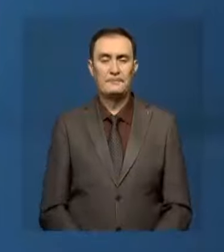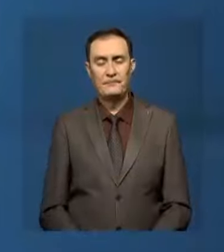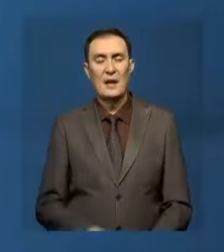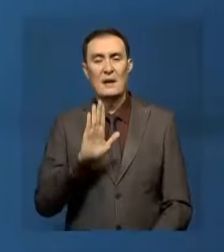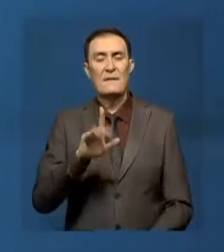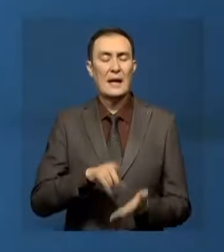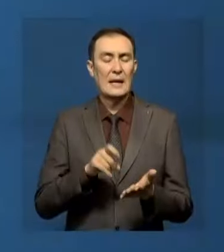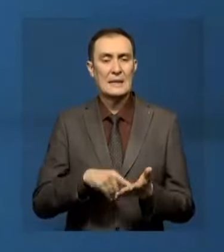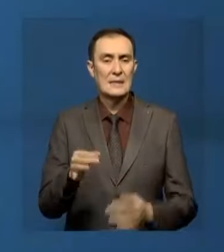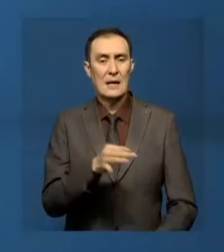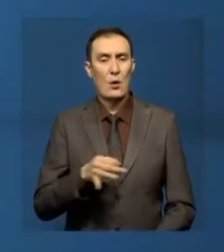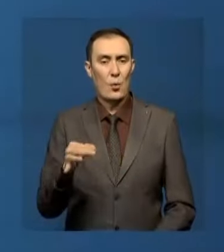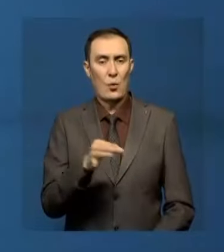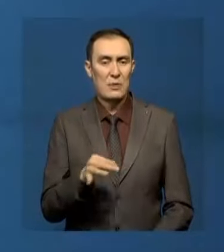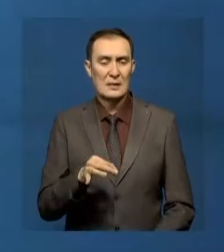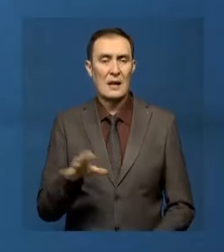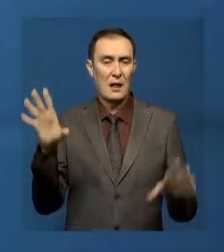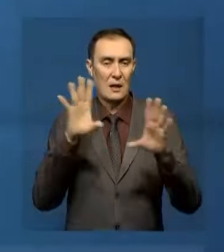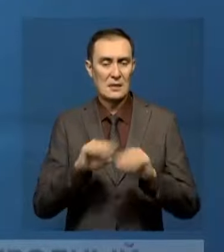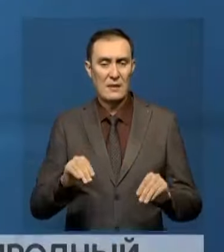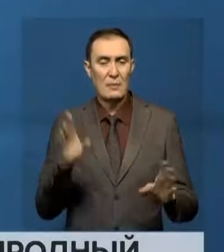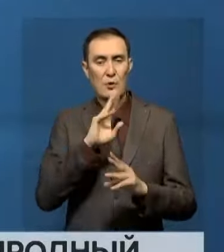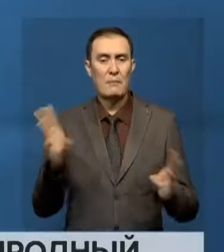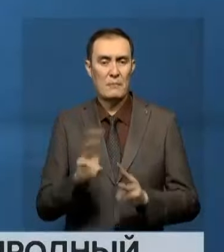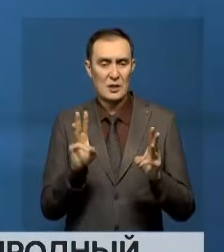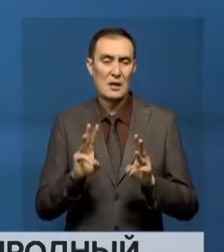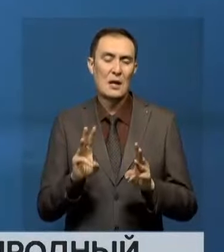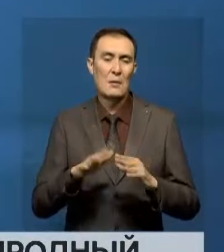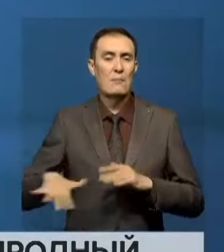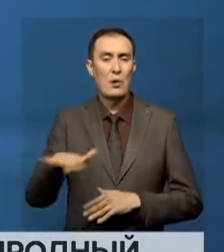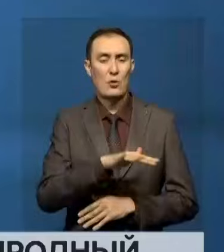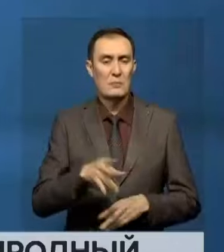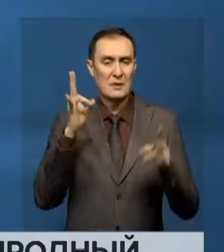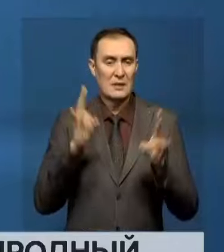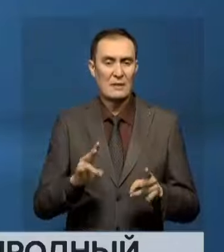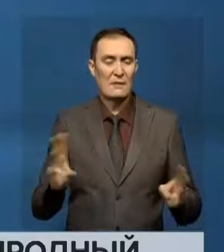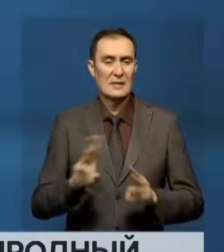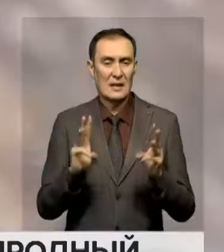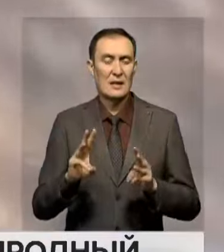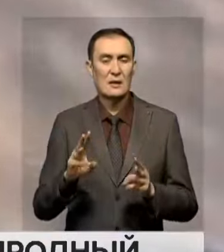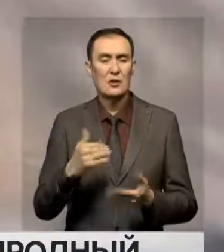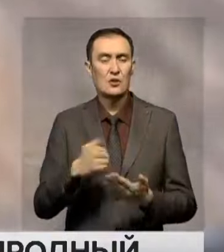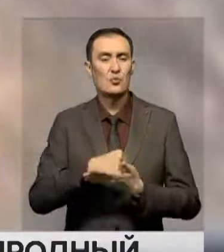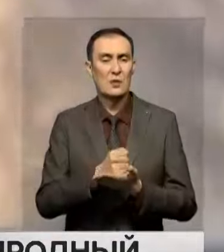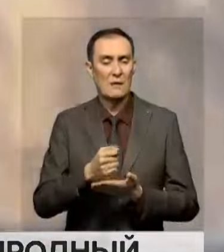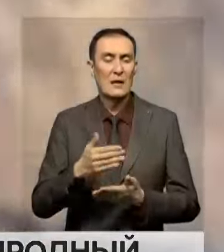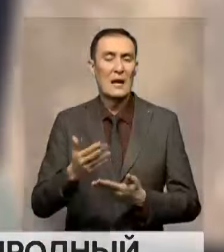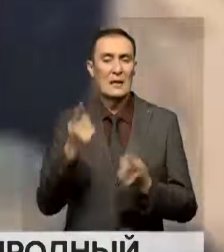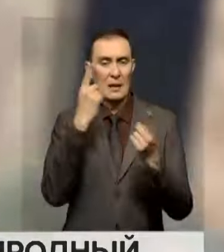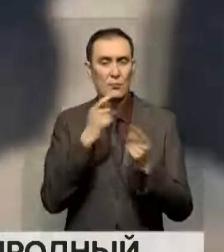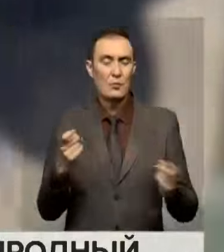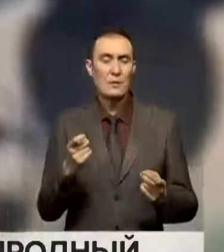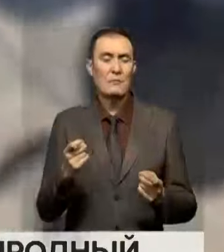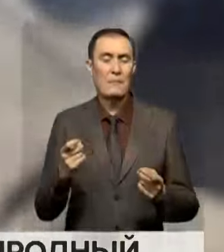В Карагандинской области локализовали природный пожар. По данным МЧС, площадь, пострадавшая от возгорания территории, устанавливается.